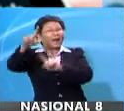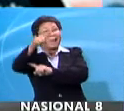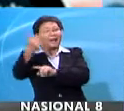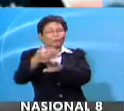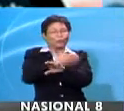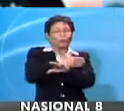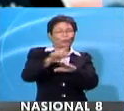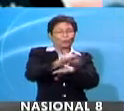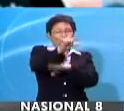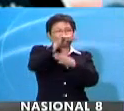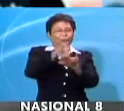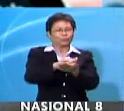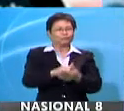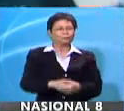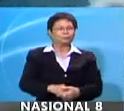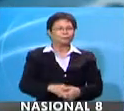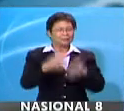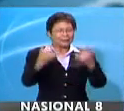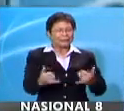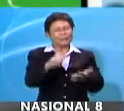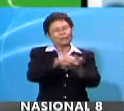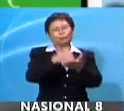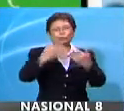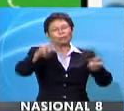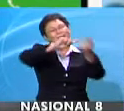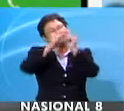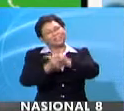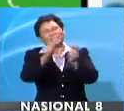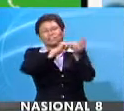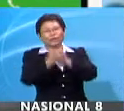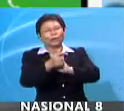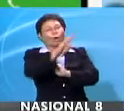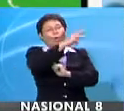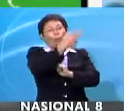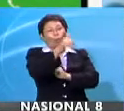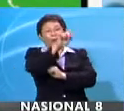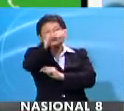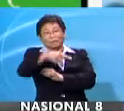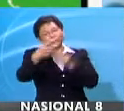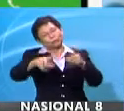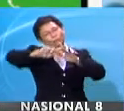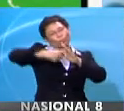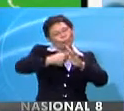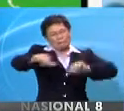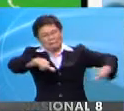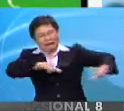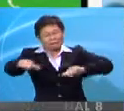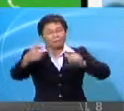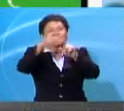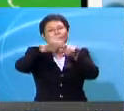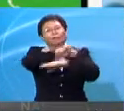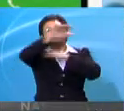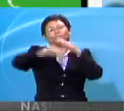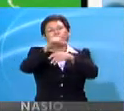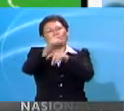sebelum dapat menggunakannya. Kini perkara tersebut berubah apabila pihak WhatsApp dilihat telah mula mengaktifkannya kepada